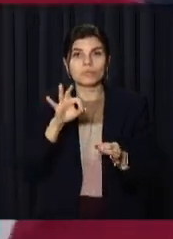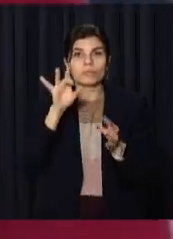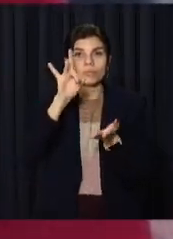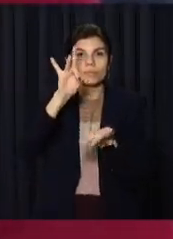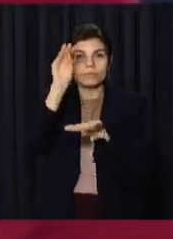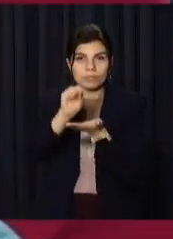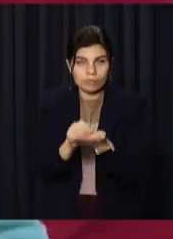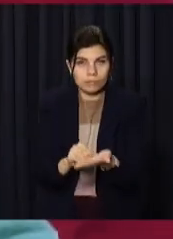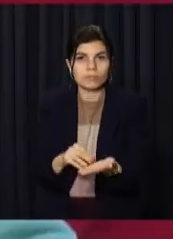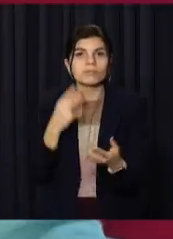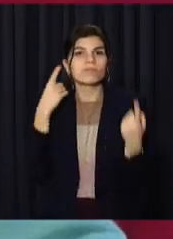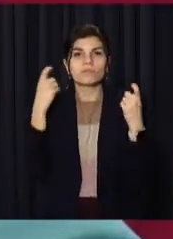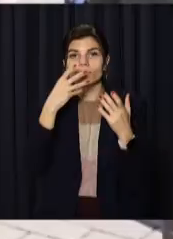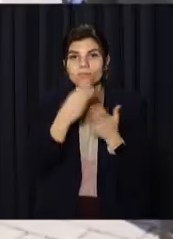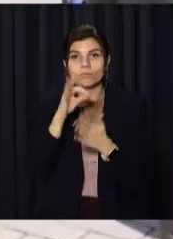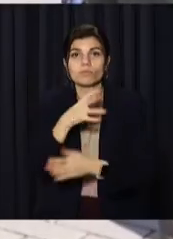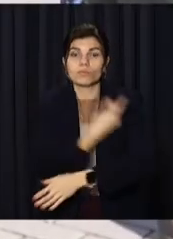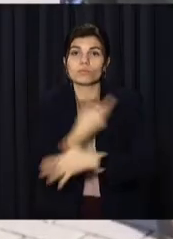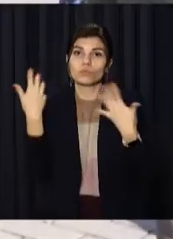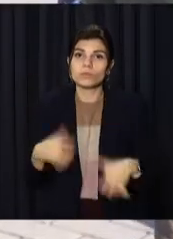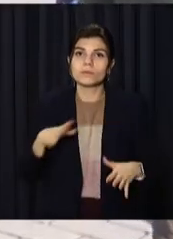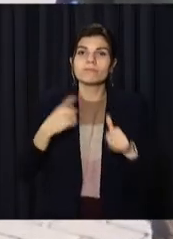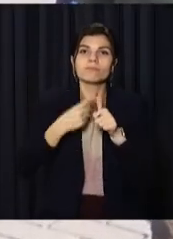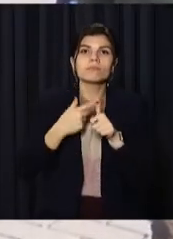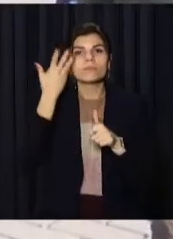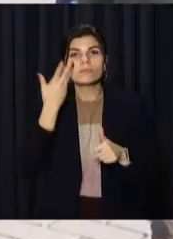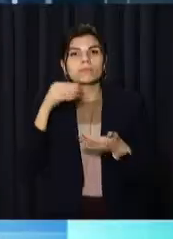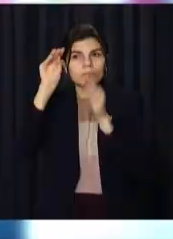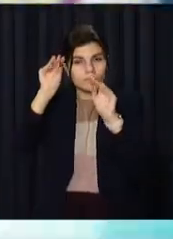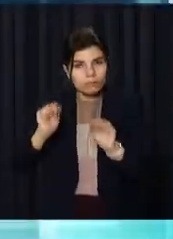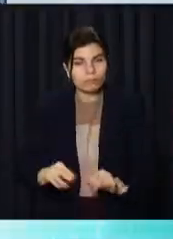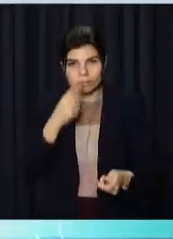сайті та внести туди свої дані про вакцинацію.